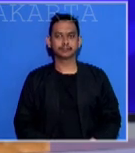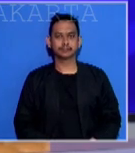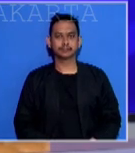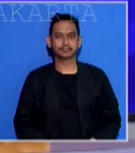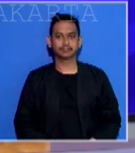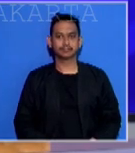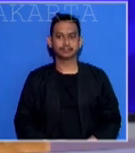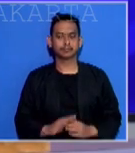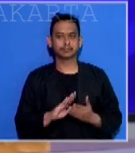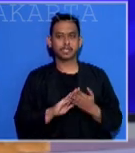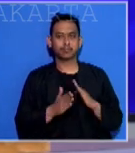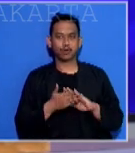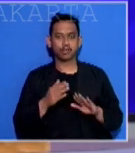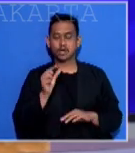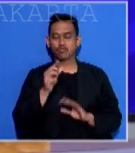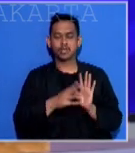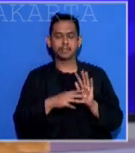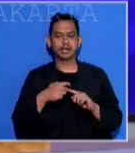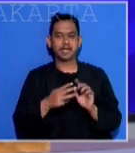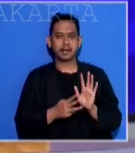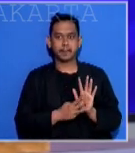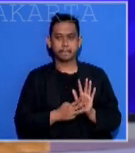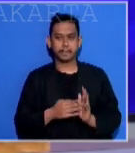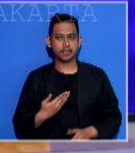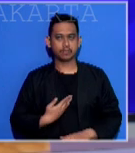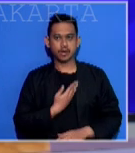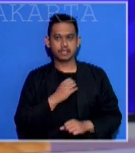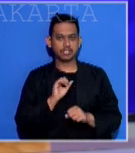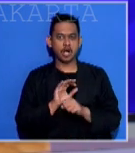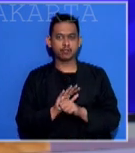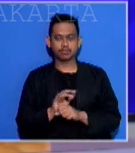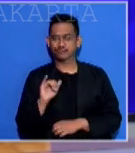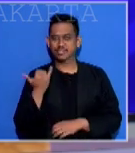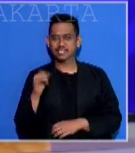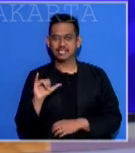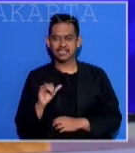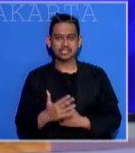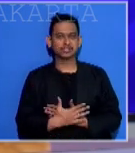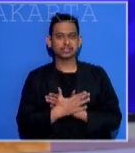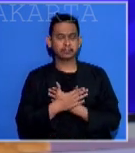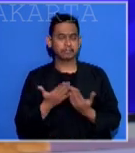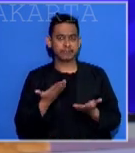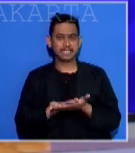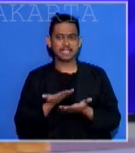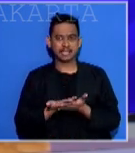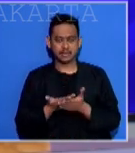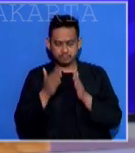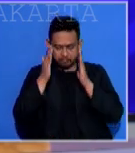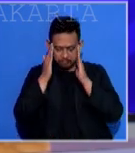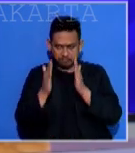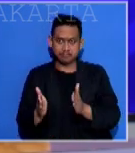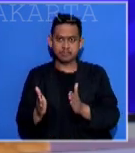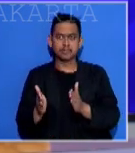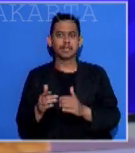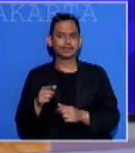Komunitas UMKM korban COVID-DIY meminta Bupati Gunung Kidul memberi perhatian khusus terkait dengan kondisi yang